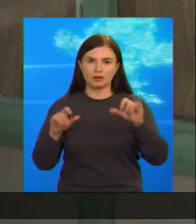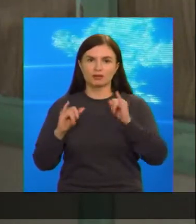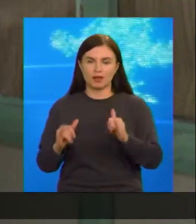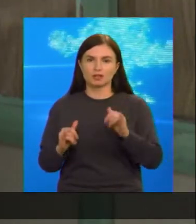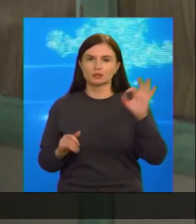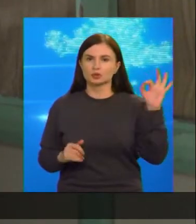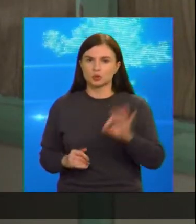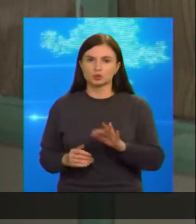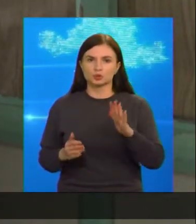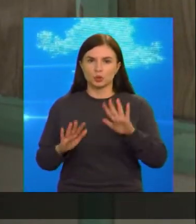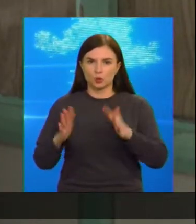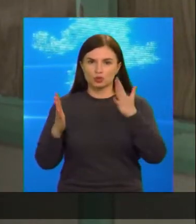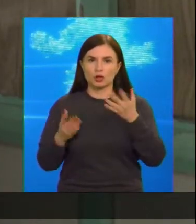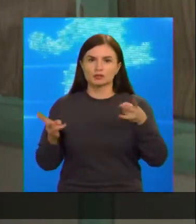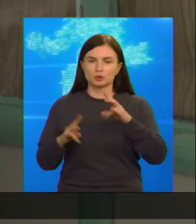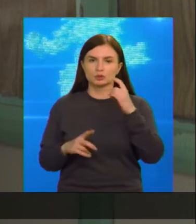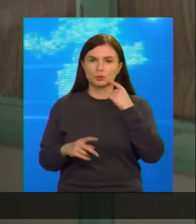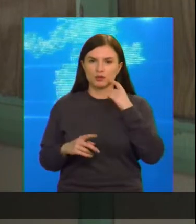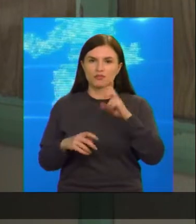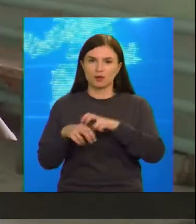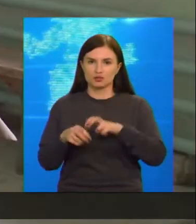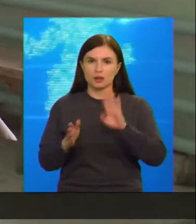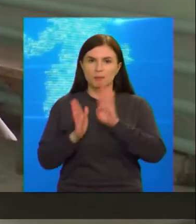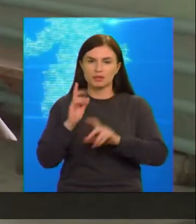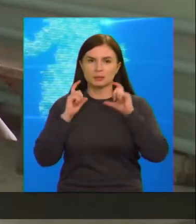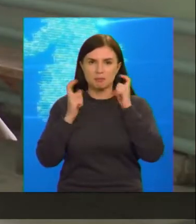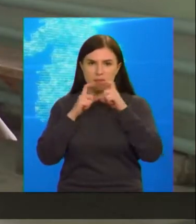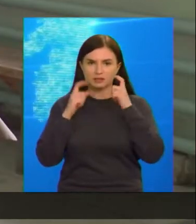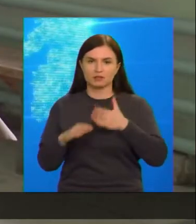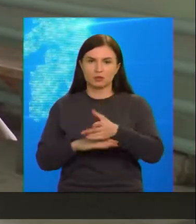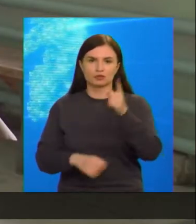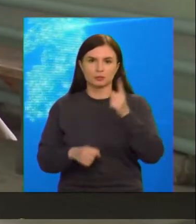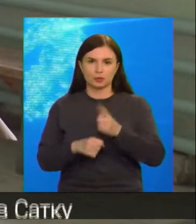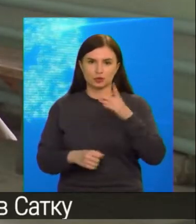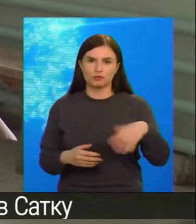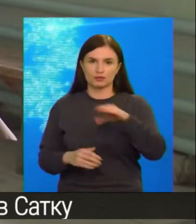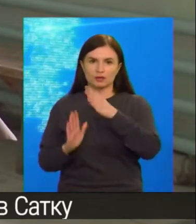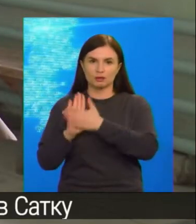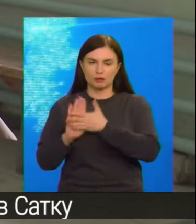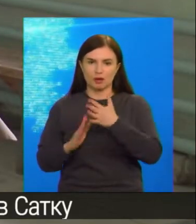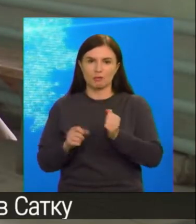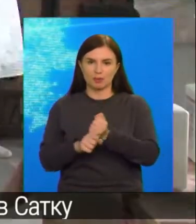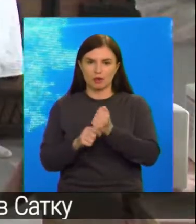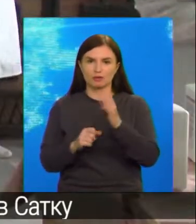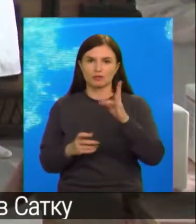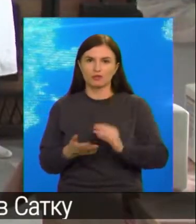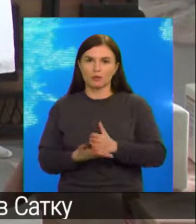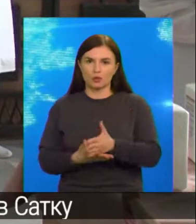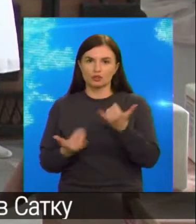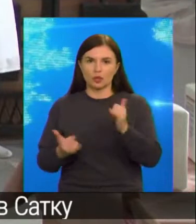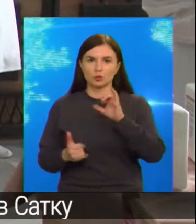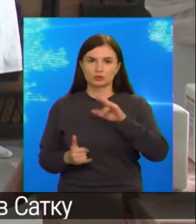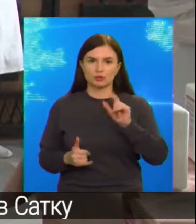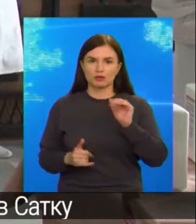экстренных случаев остаются зубные врачи. Без масок вход в больницу сейчас запрещен. Руки всем обрабатывают на входе. Сейчас в Усть-Катаве 2